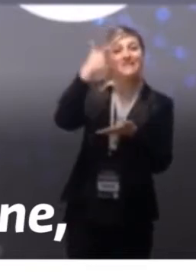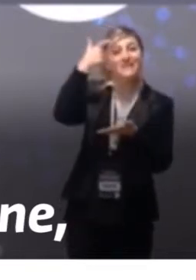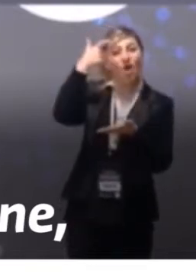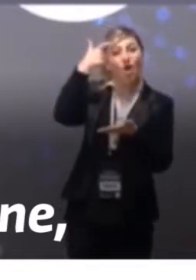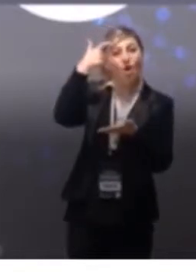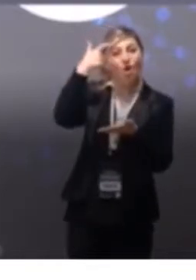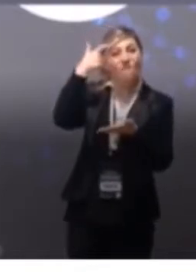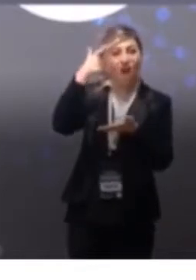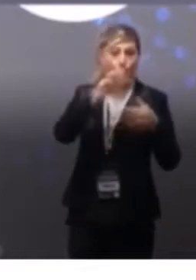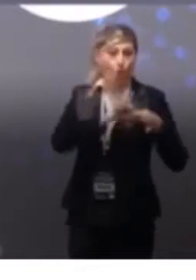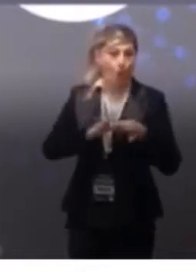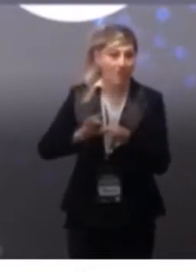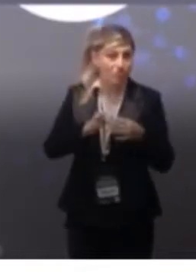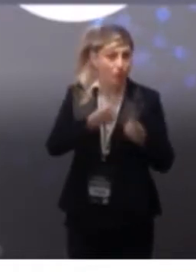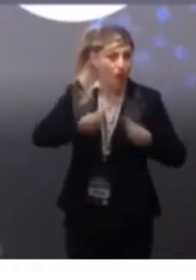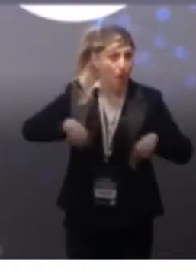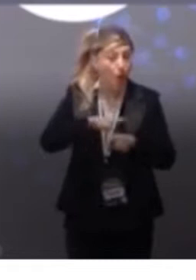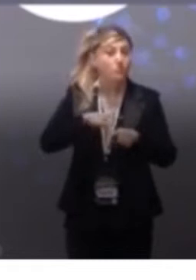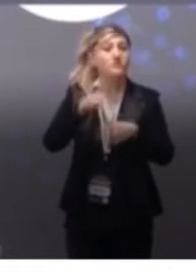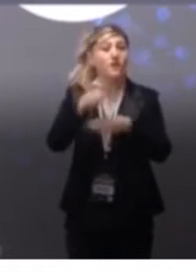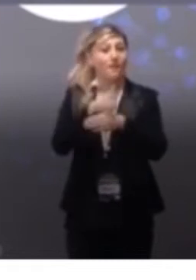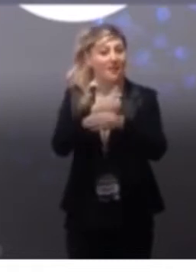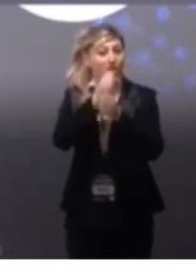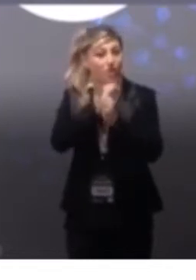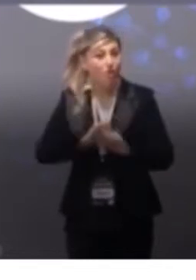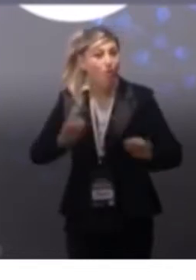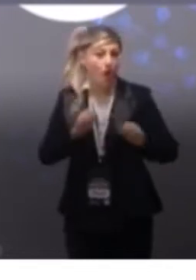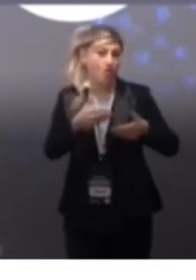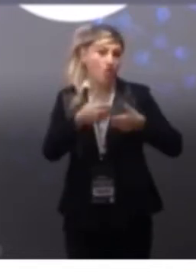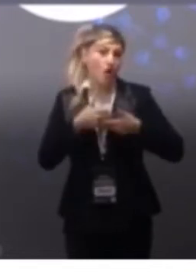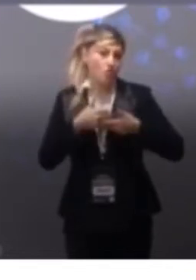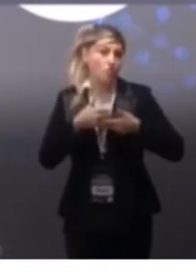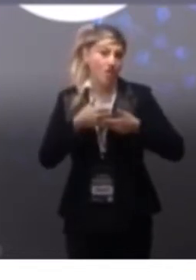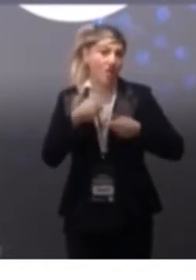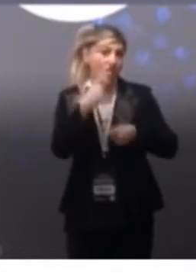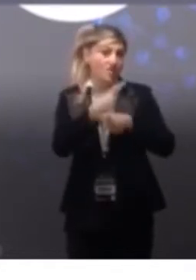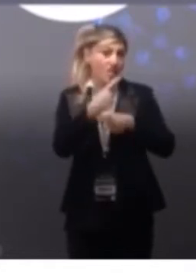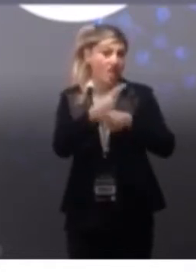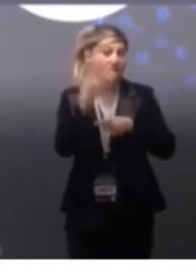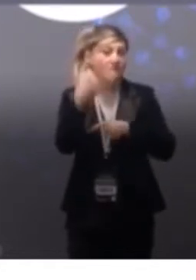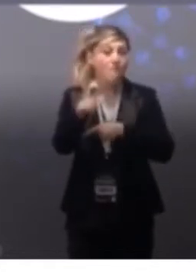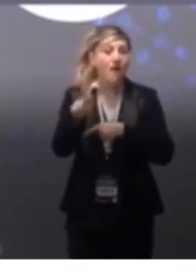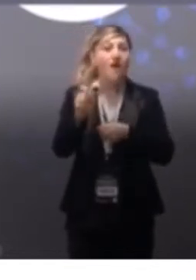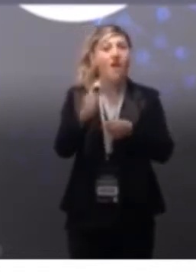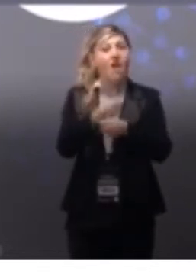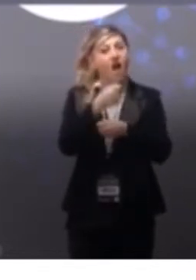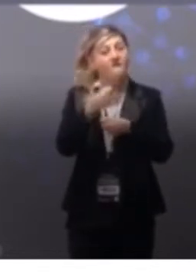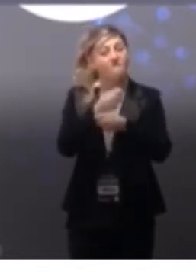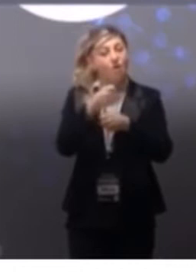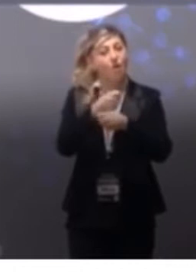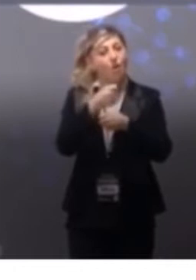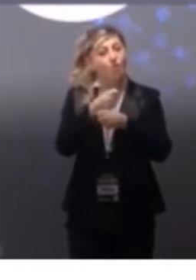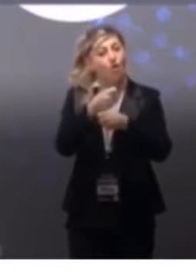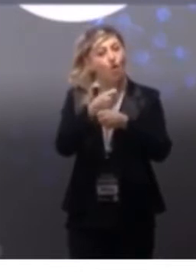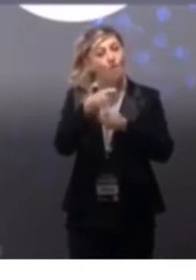il partito democratico in un lavoro di restituzione di